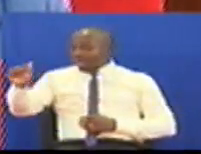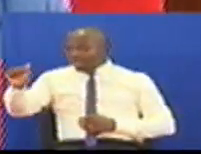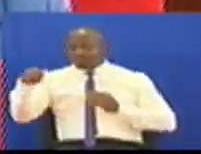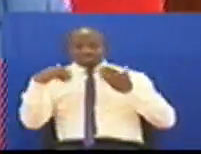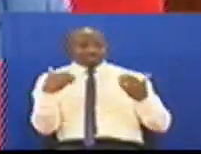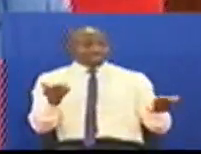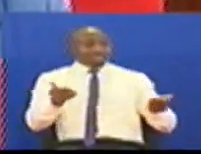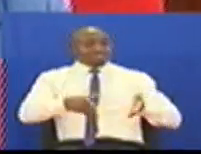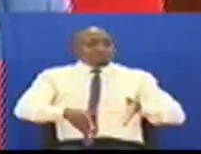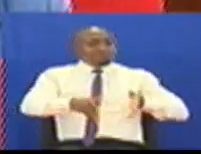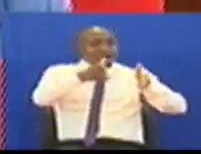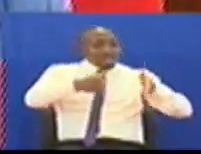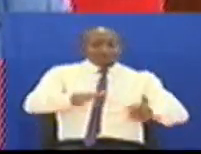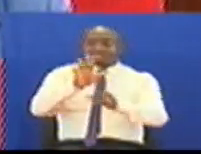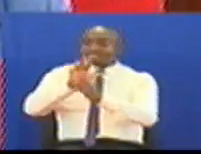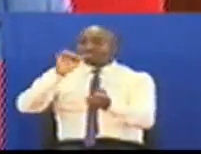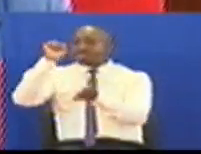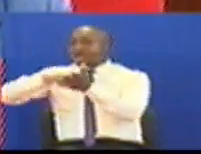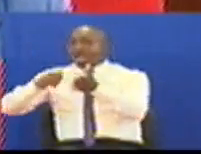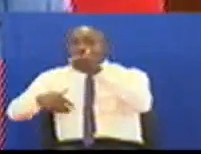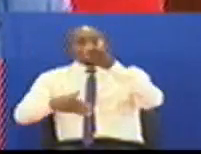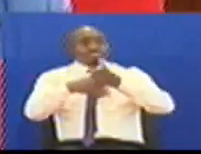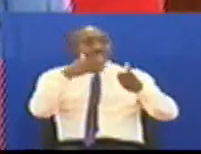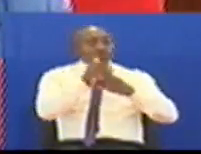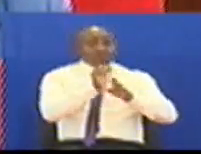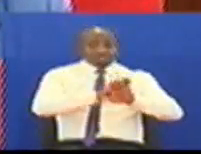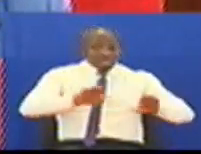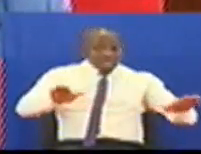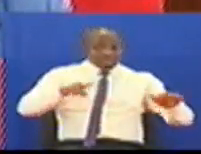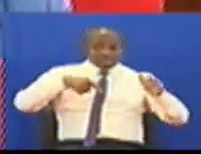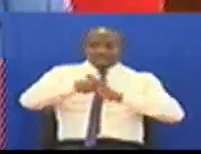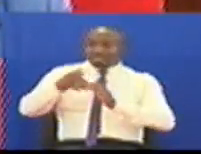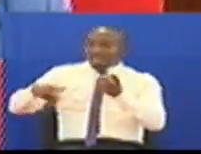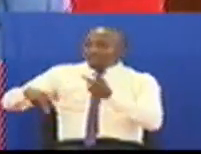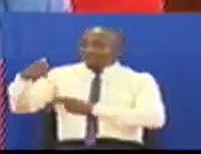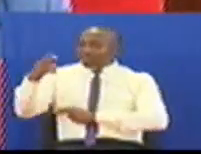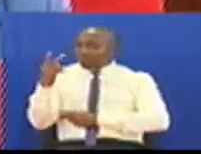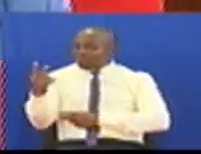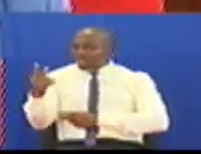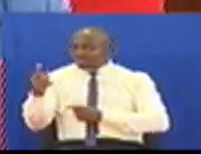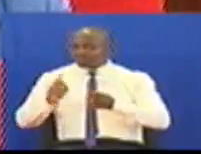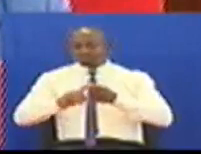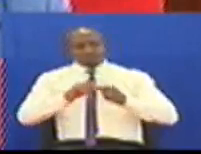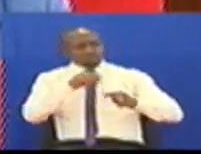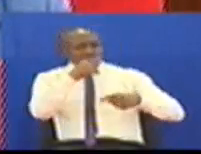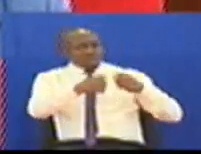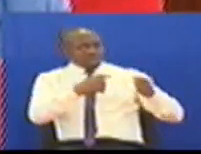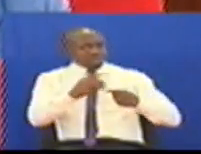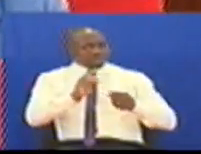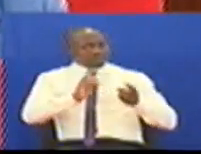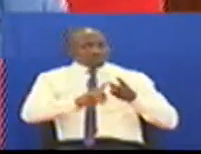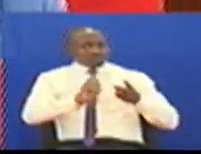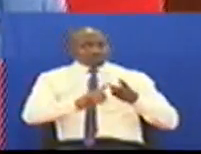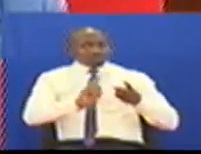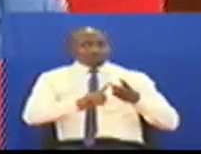ambazo zimejengwa, barabara za lami ambazo zimejengwa katika kata mbili zilikuwa chini ya mradi wa DMDP, lakini najua